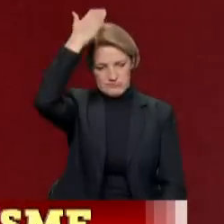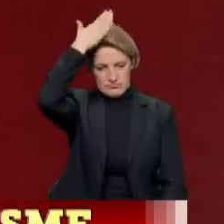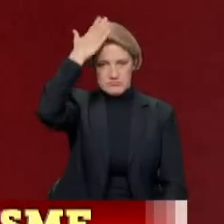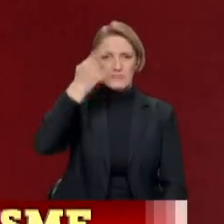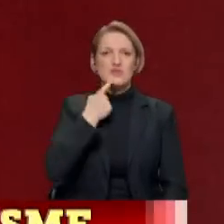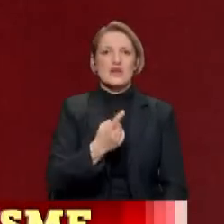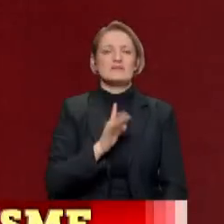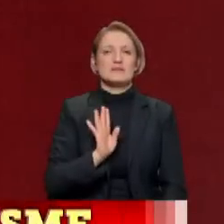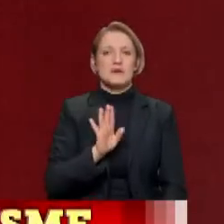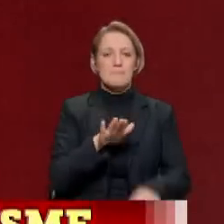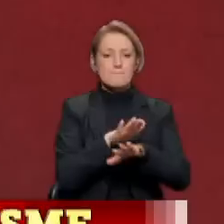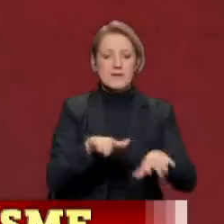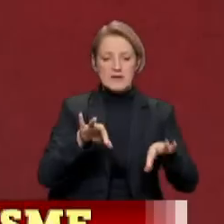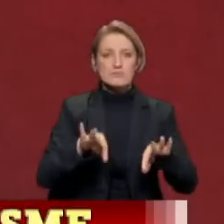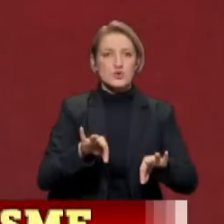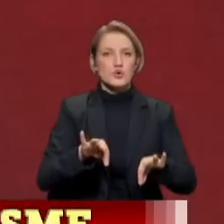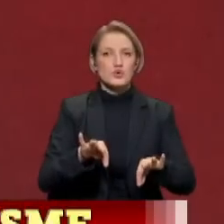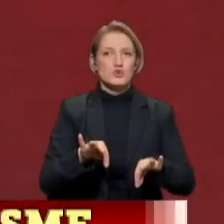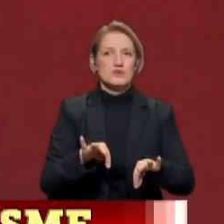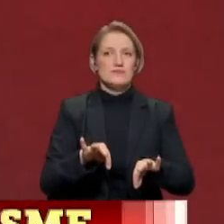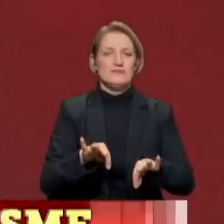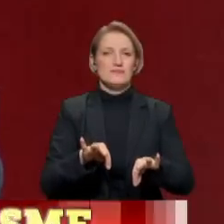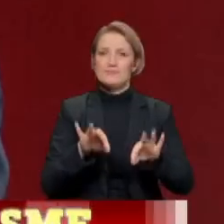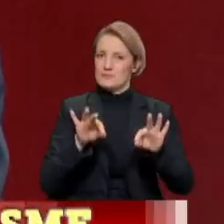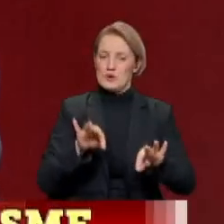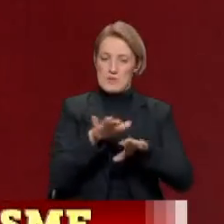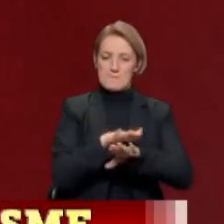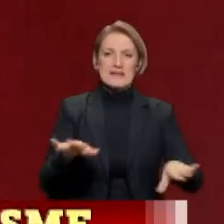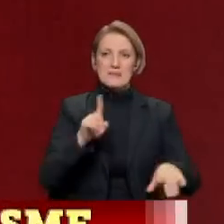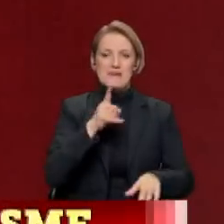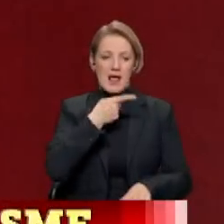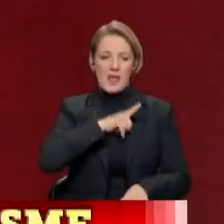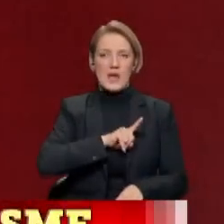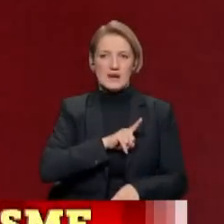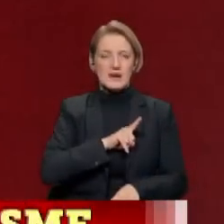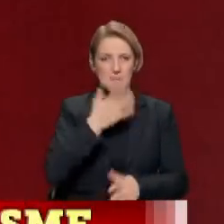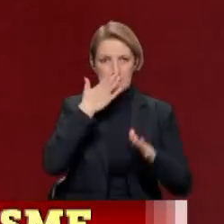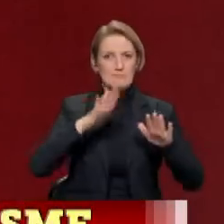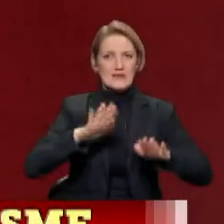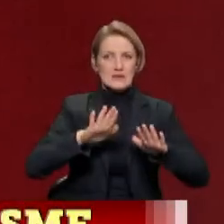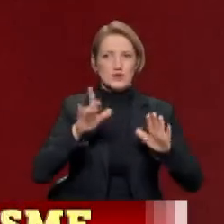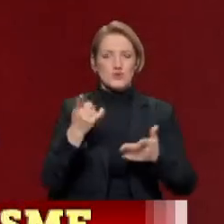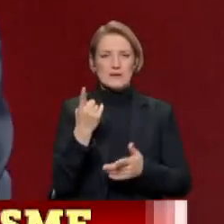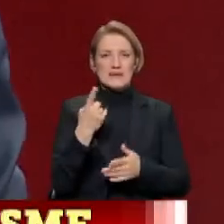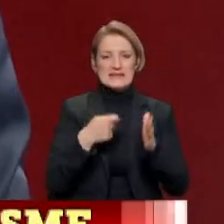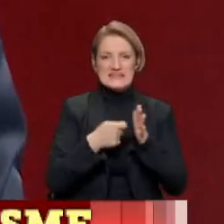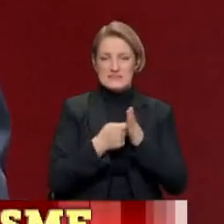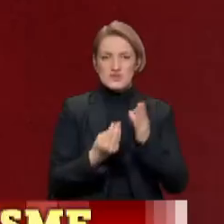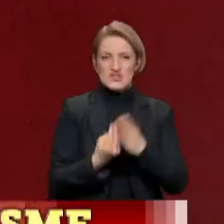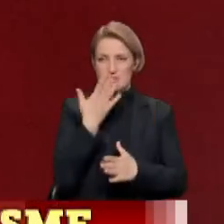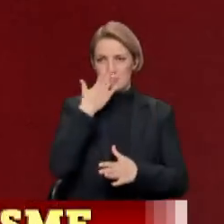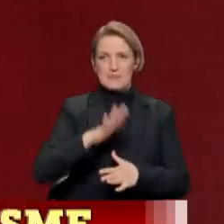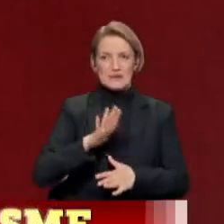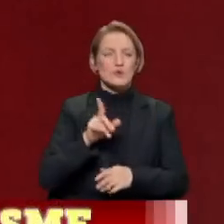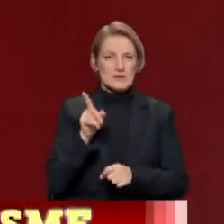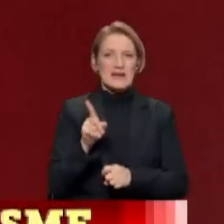diyeceğiz. Şimdi yani masa bugün tam da yanında. Bugün masadan bir aday eğer bekleniyorsa, bir işaret, isim bekleniyorsa